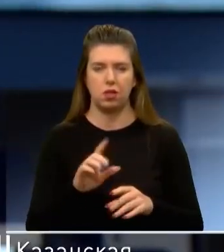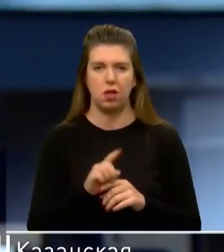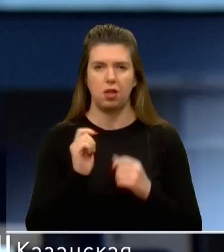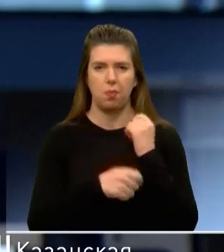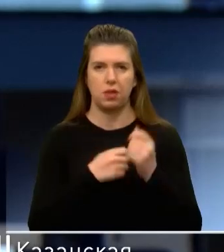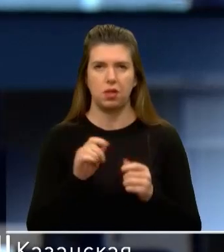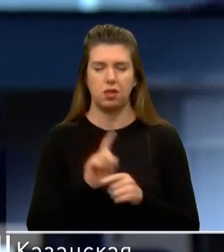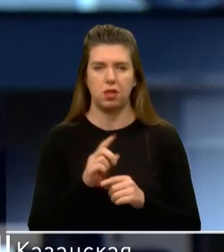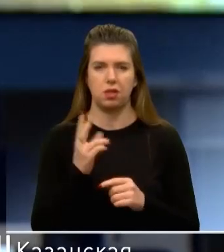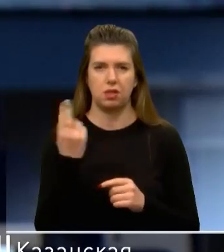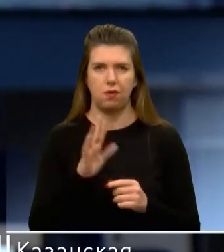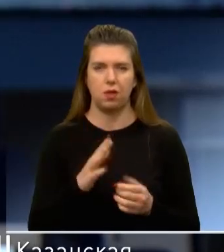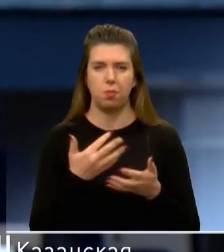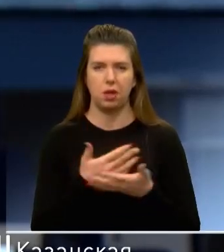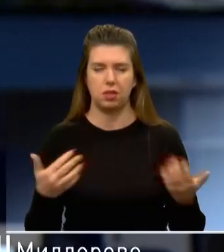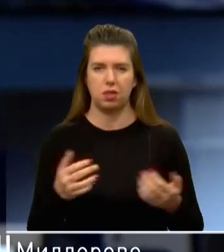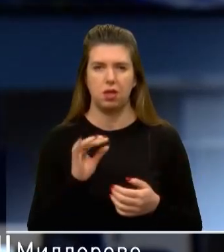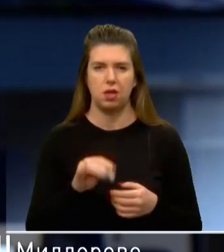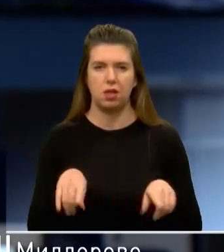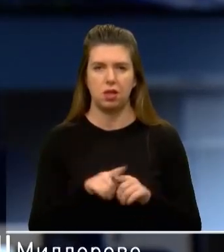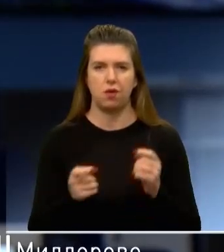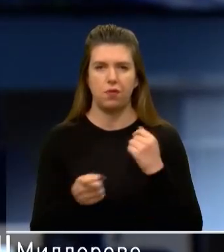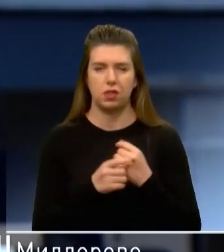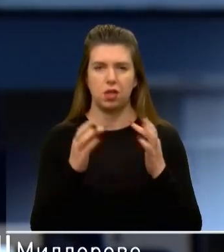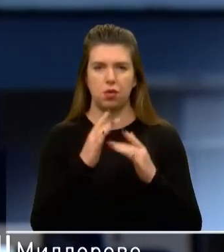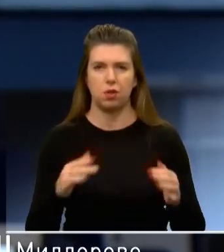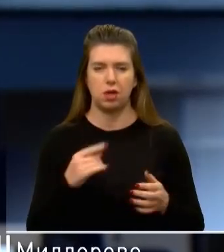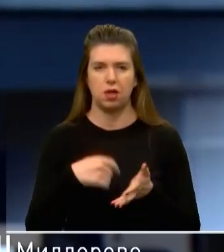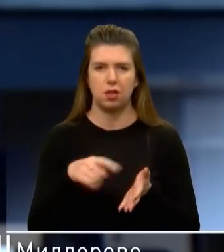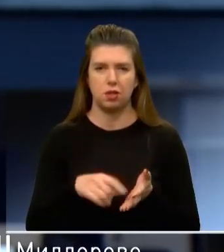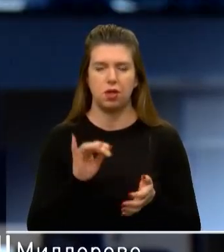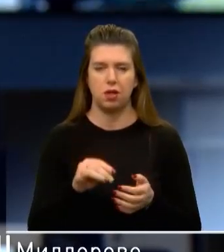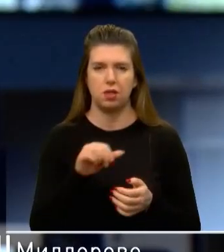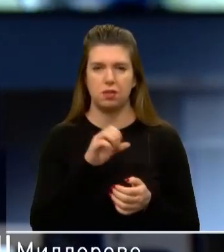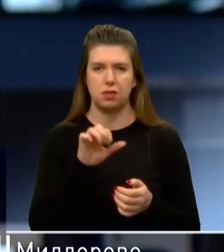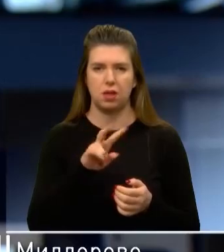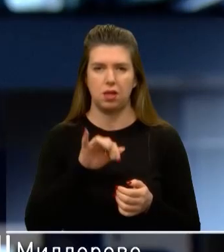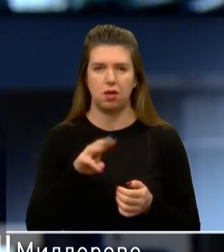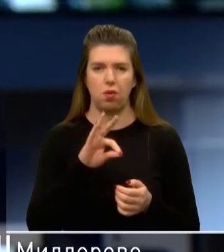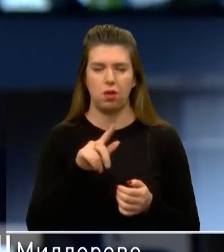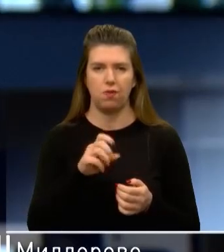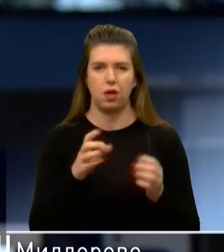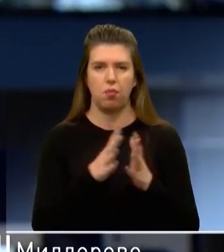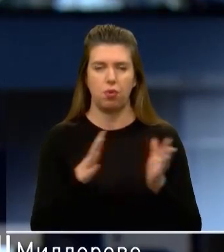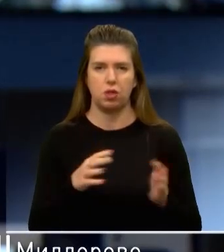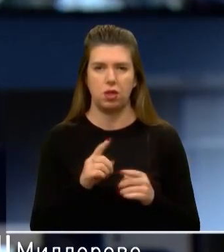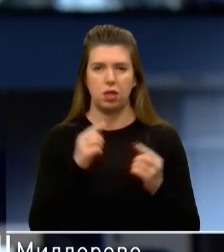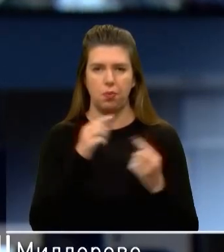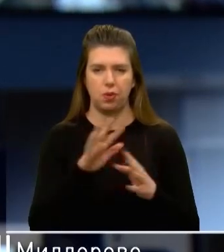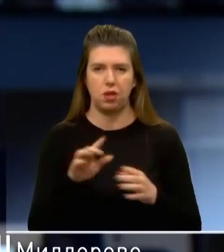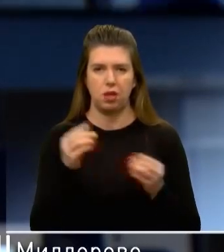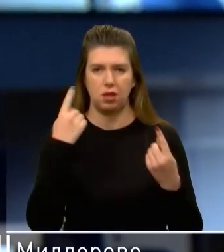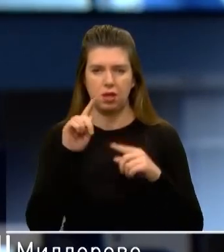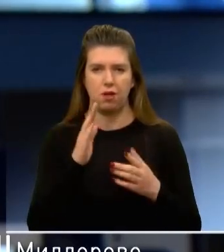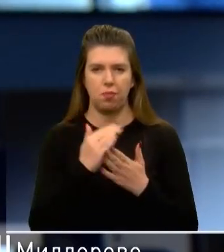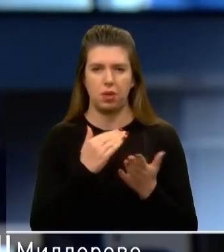материалами ни цветом и так возникали ёлки из карандашей и салата оливье больше нестандартных идей в